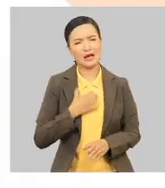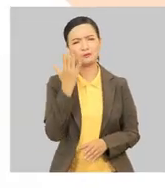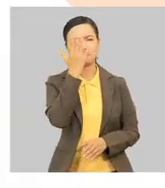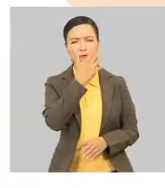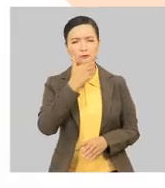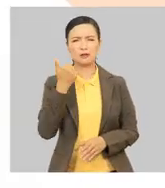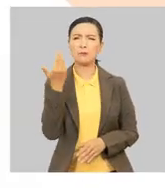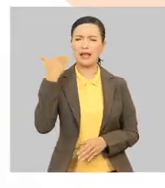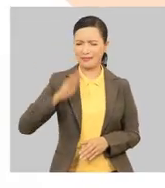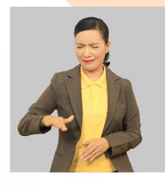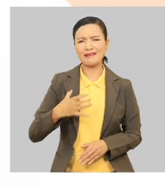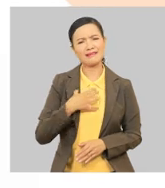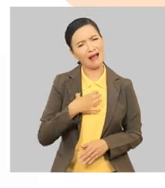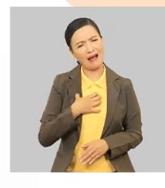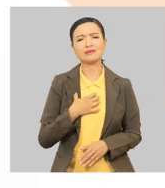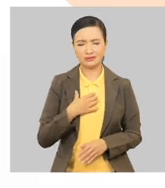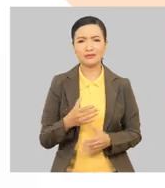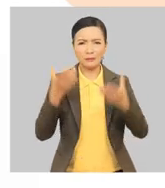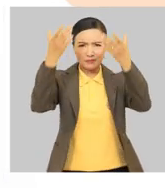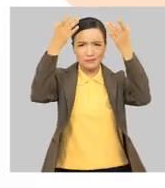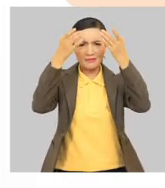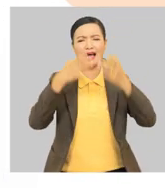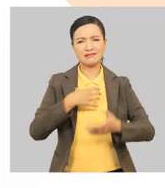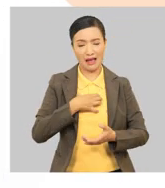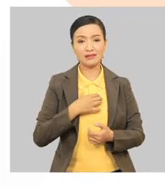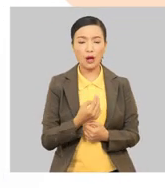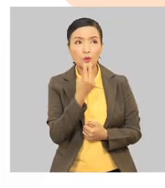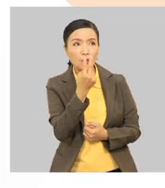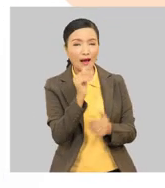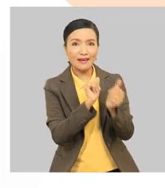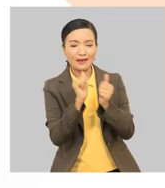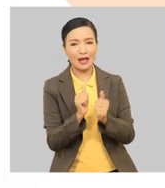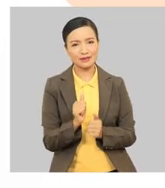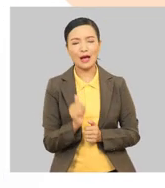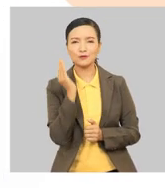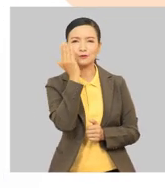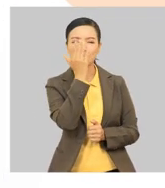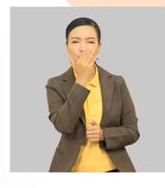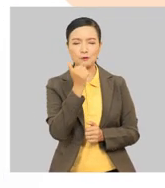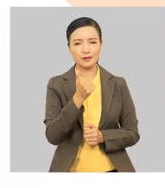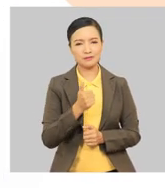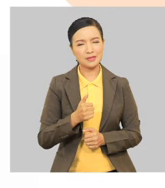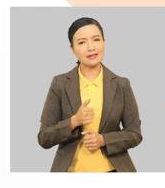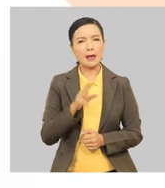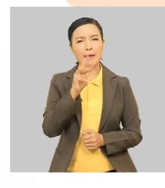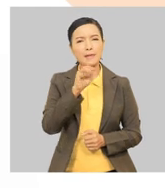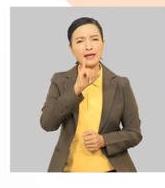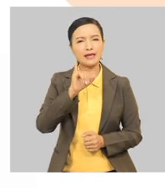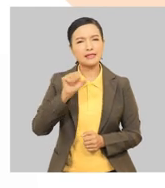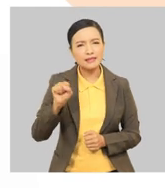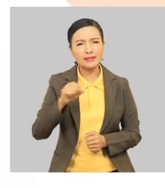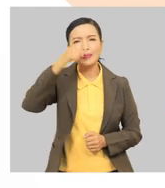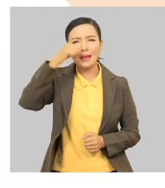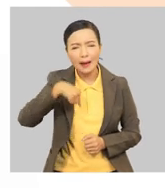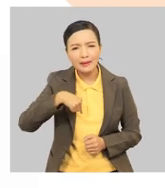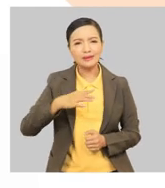ตั้งแต่เด็กๆค่ะชมพู่ชอบติดตามการประกวดแบบนางสาวไทยพอจะถึงแบบตอนตอบค